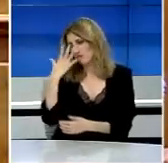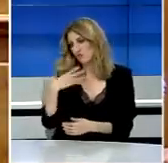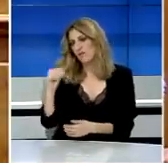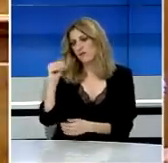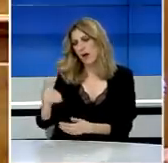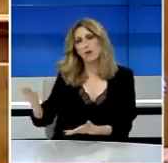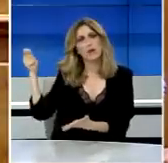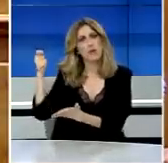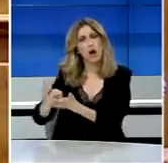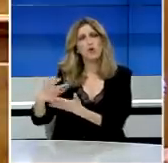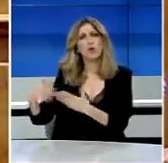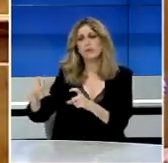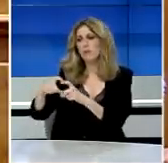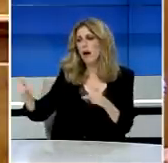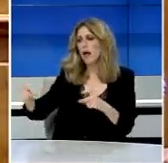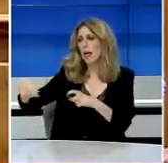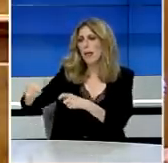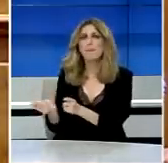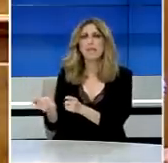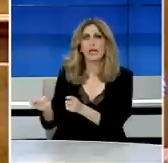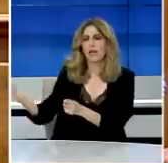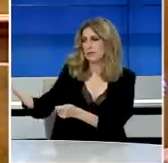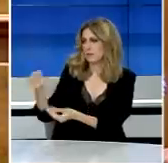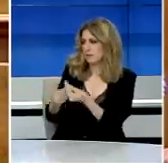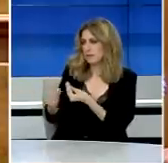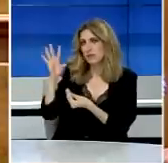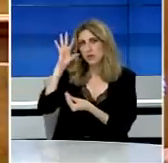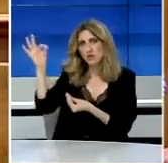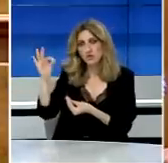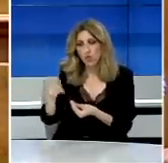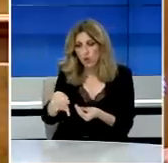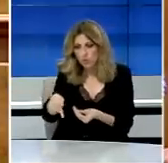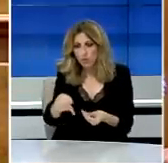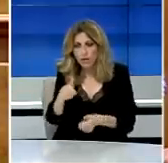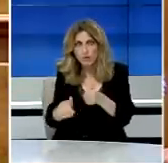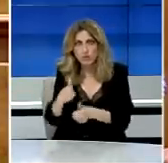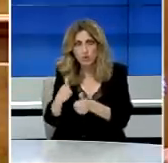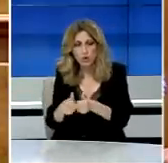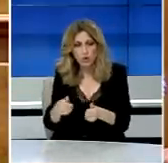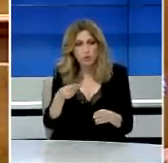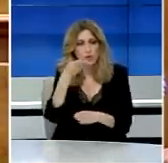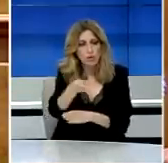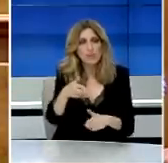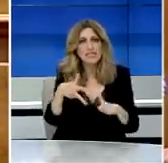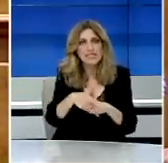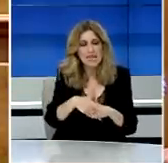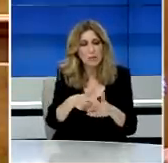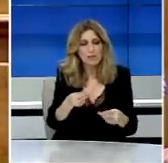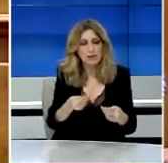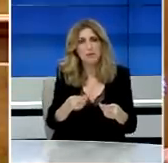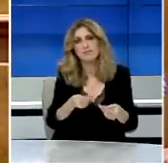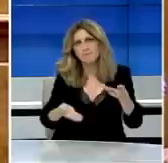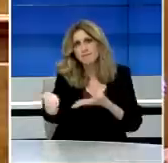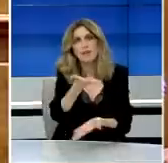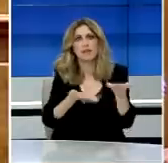Και είχε επιταγές που λήγουν τώρα, τον Ιούνιο. Τι θα κάνει? Δεν είχε έσοδα. Ούτε τον Μάρτι, ούτε τον